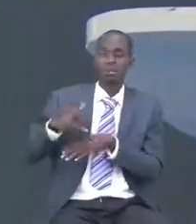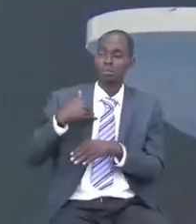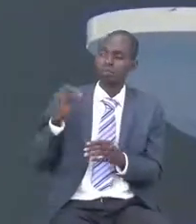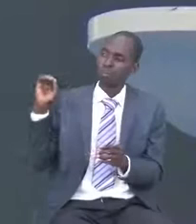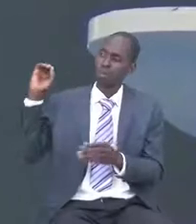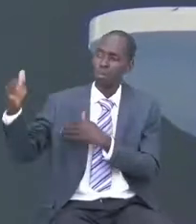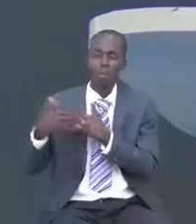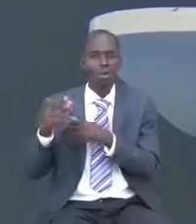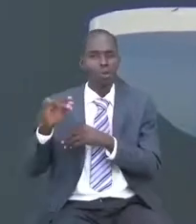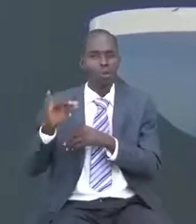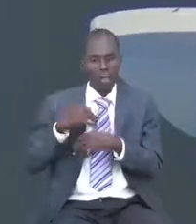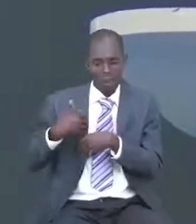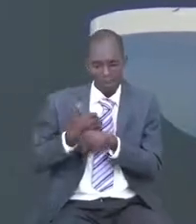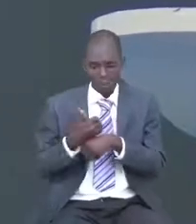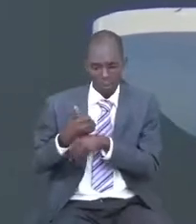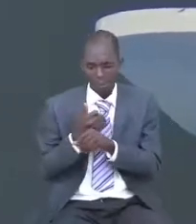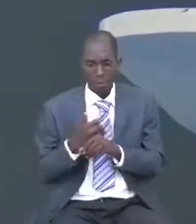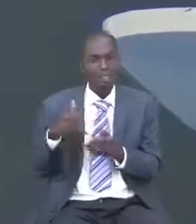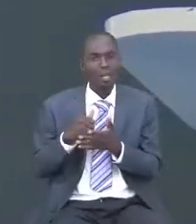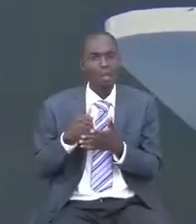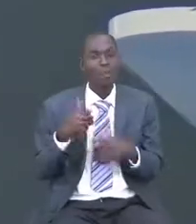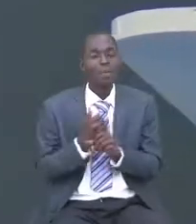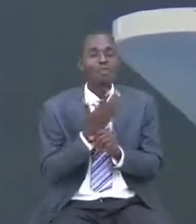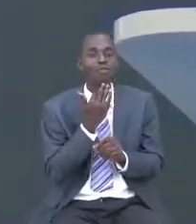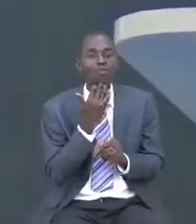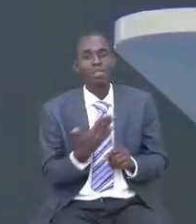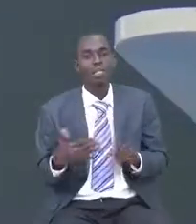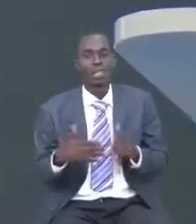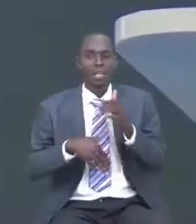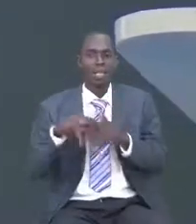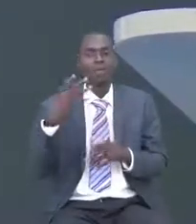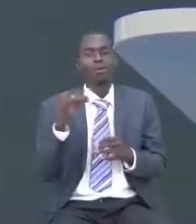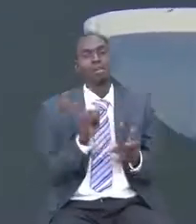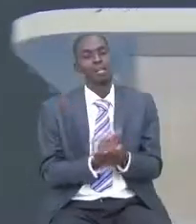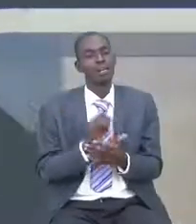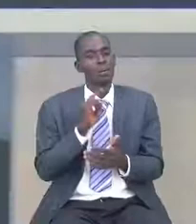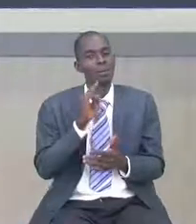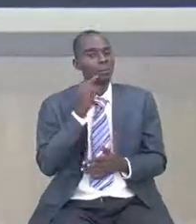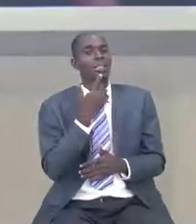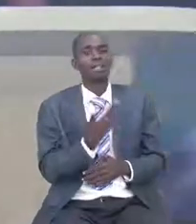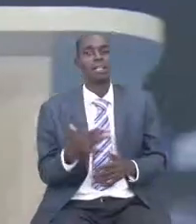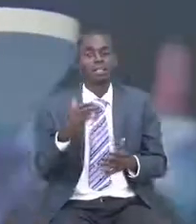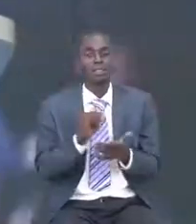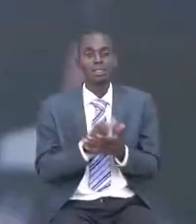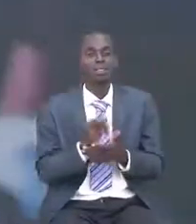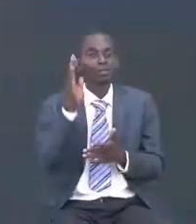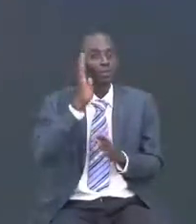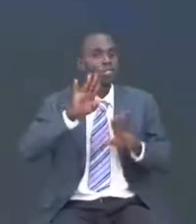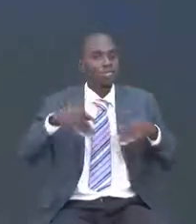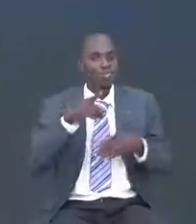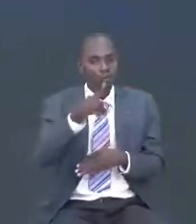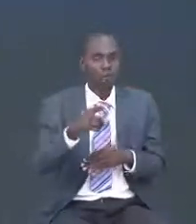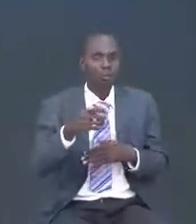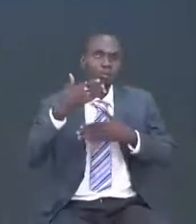j'ai remodelé ça et j'en ai fait de la limonade de mes citrons. Ensuite, cela te donnera le